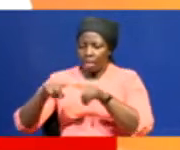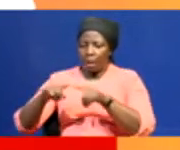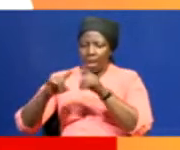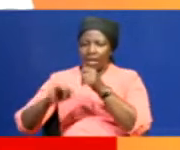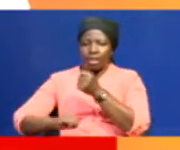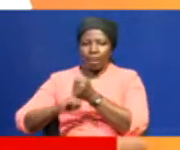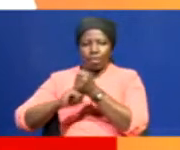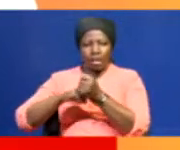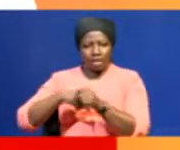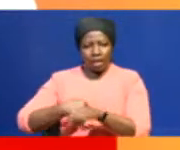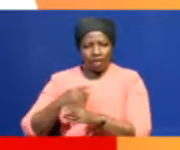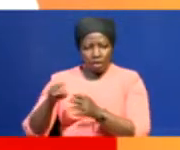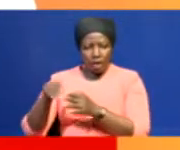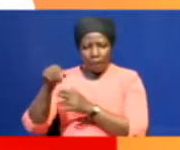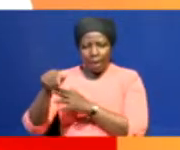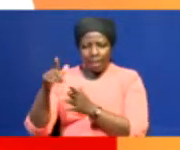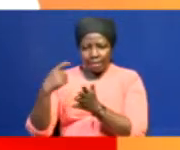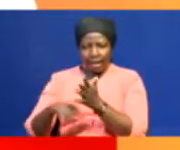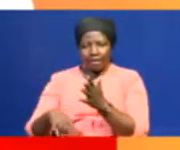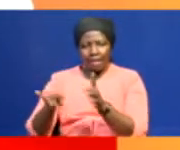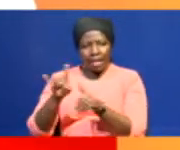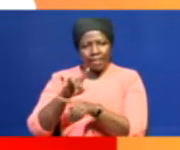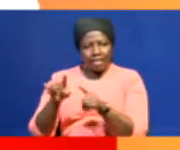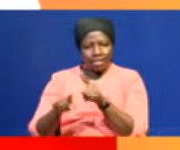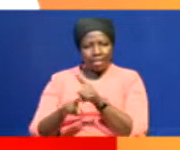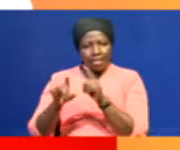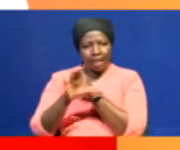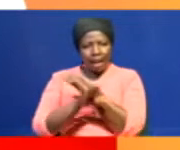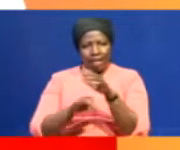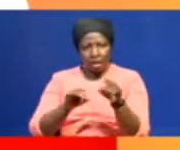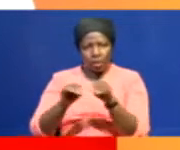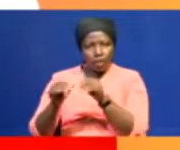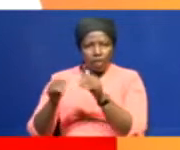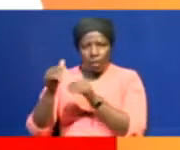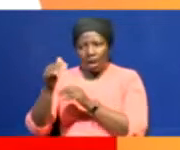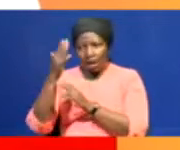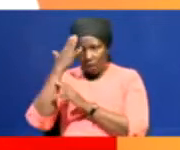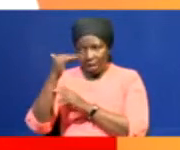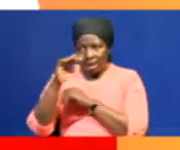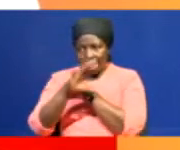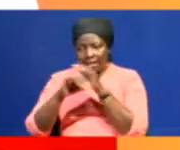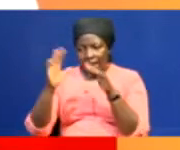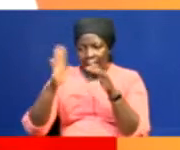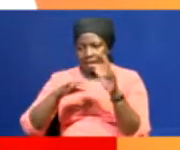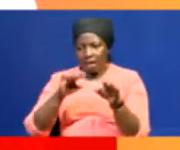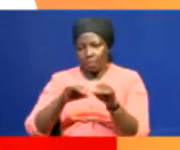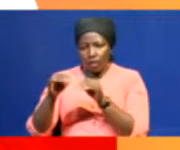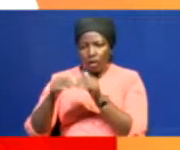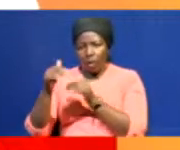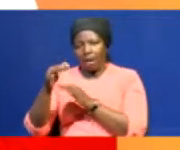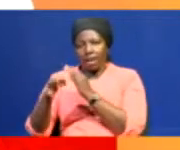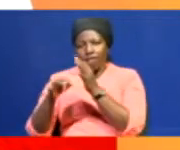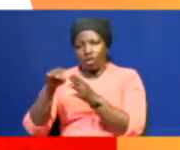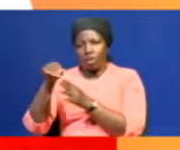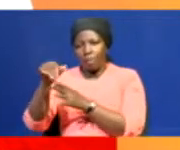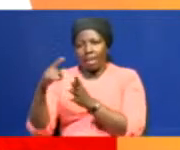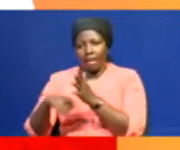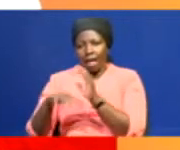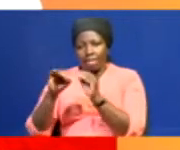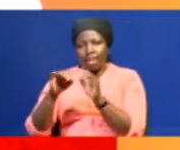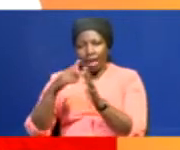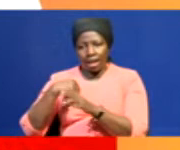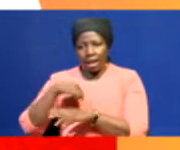hata ushuru nini, ndio inchi isonge mbele. Inchi pia haiwezi songa mbele kama hamulipi ushuru. Na sisi kama bodaboda, kwanza kama hapa